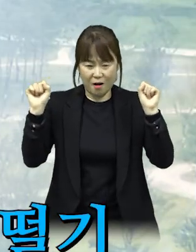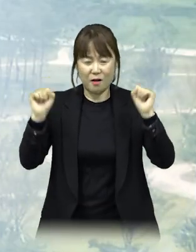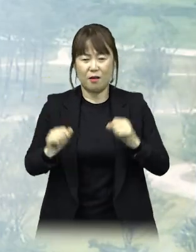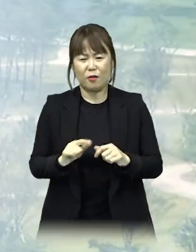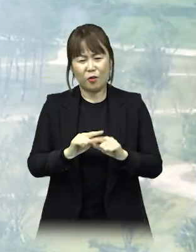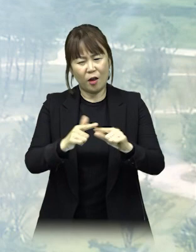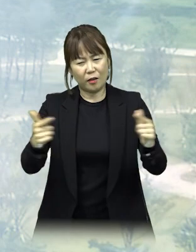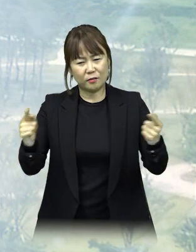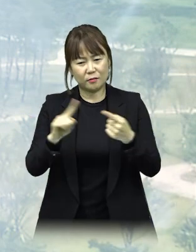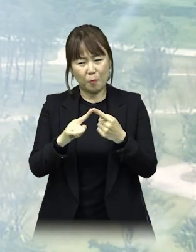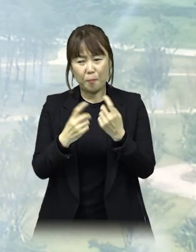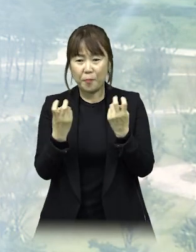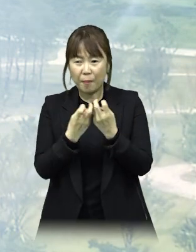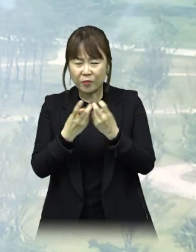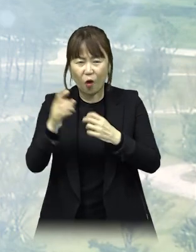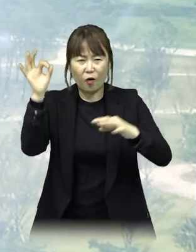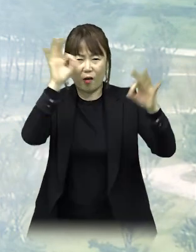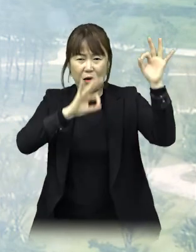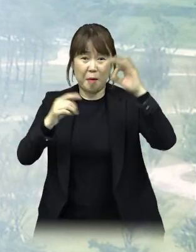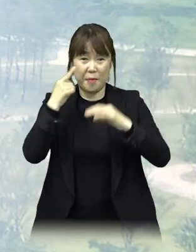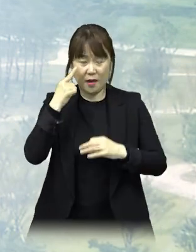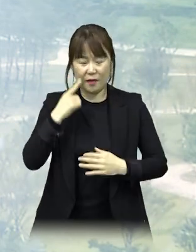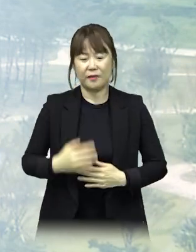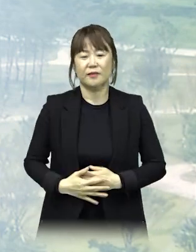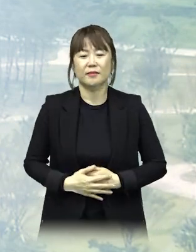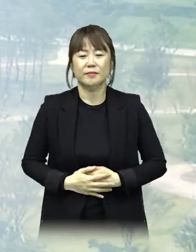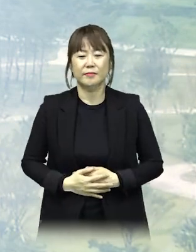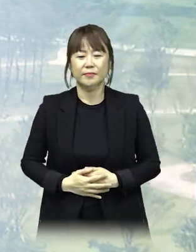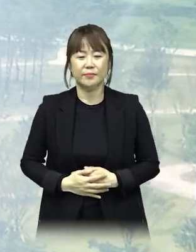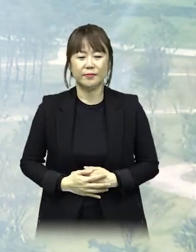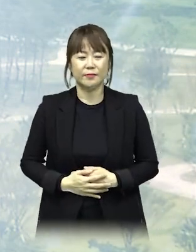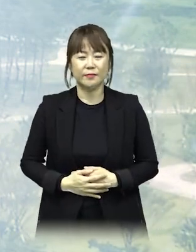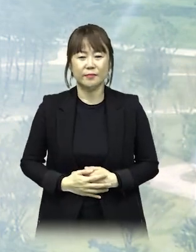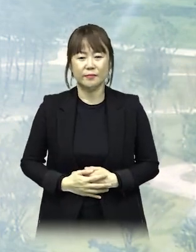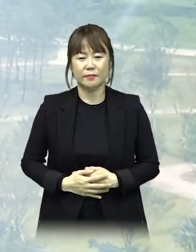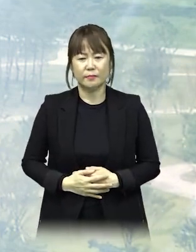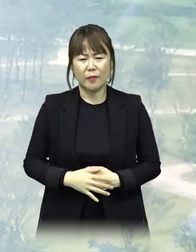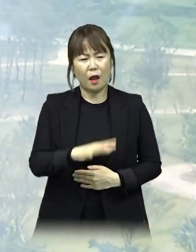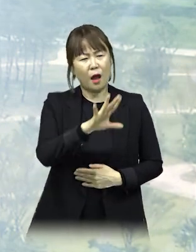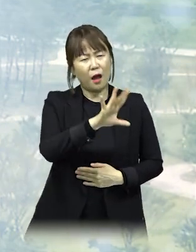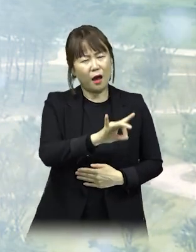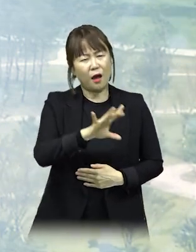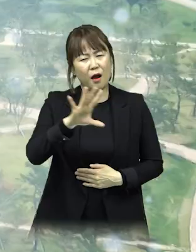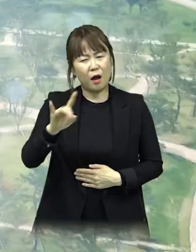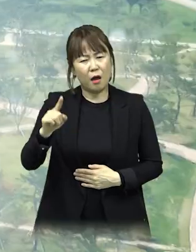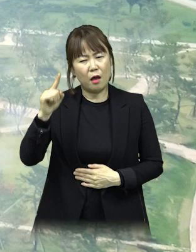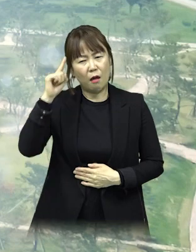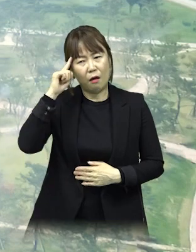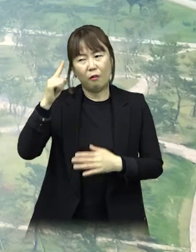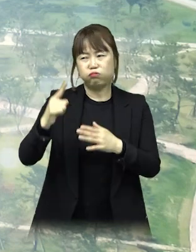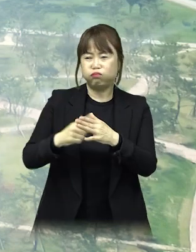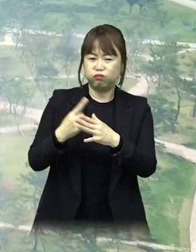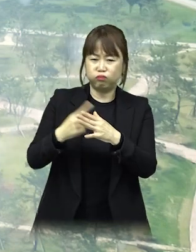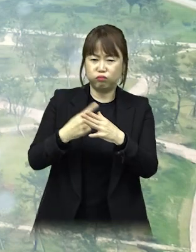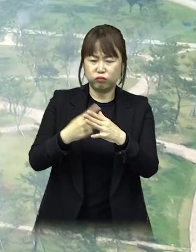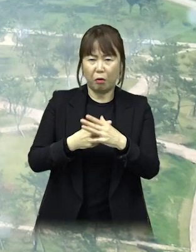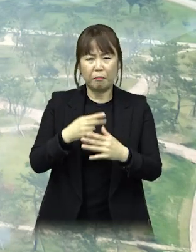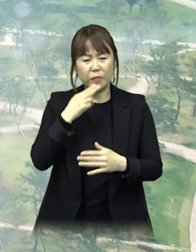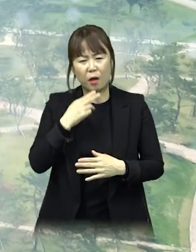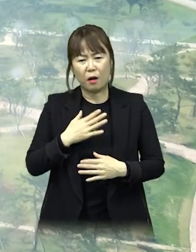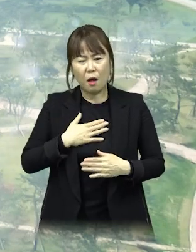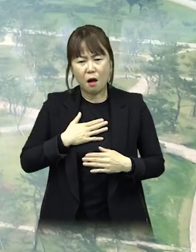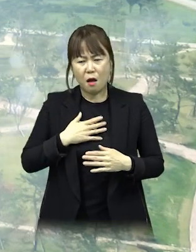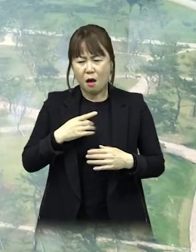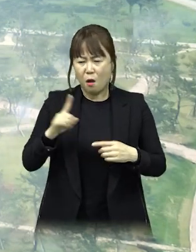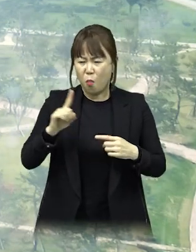떨기 혹은 가볍게 운동하기 등 굉장히 활동적인 방법들이 많습니다. 하지만 때로는